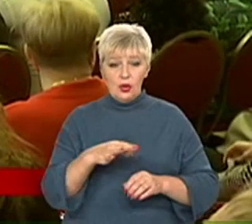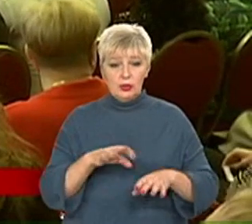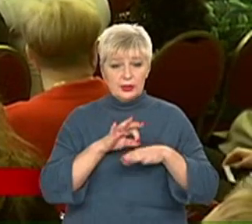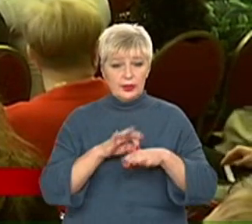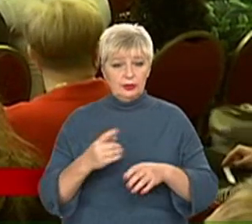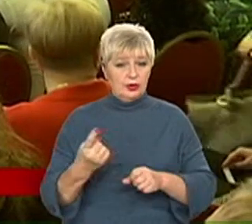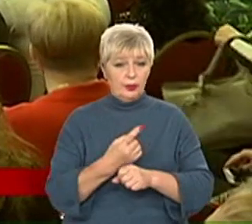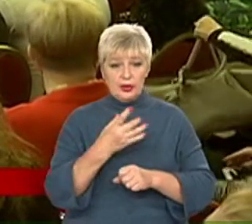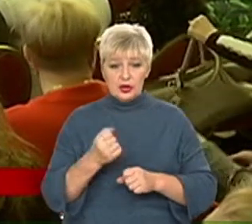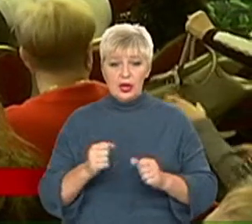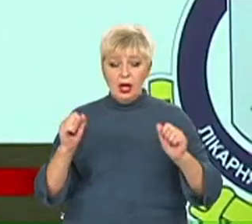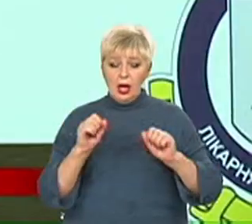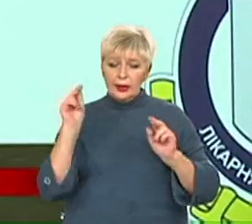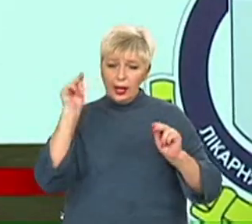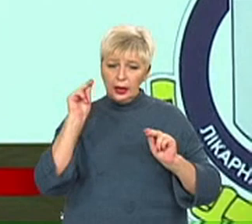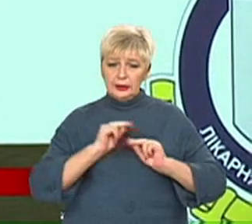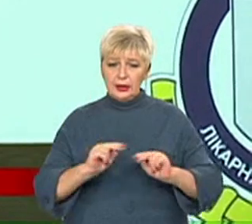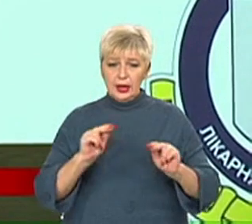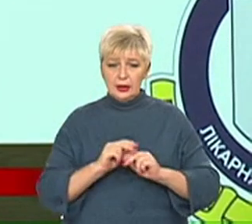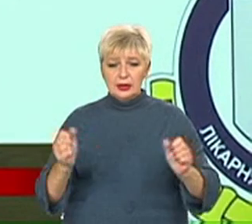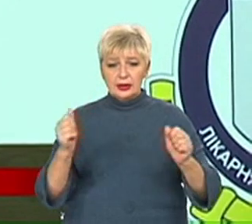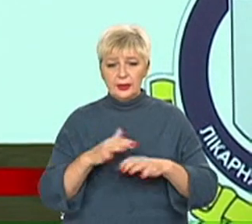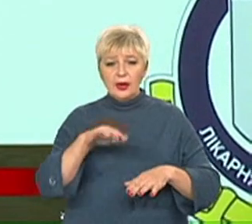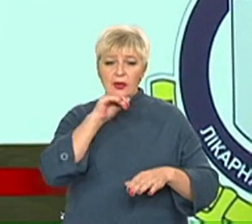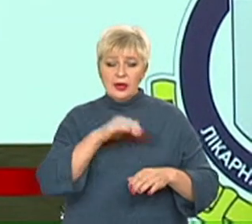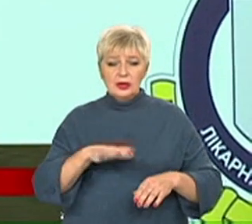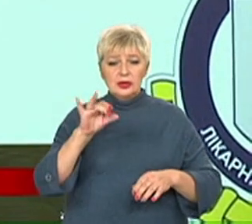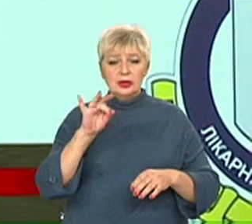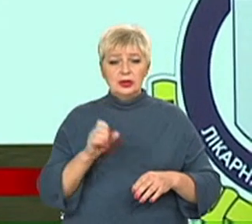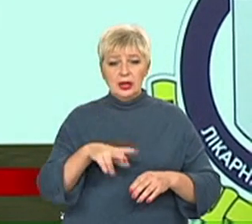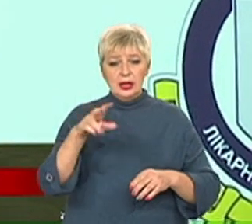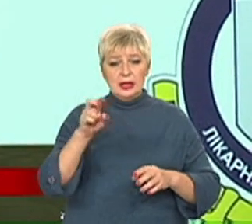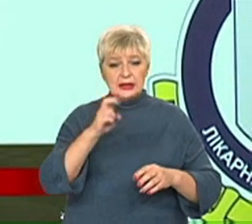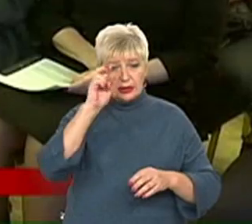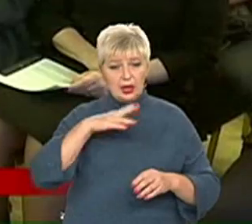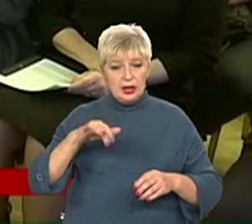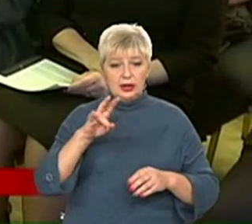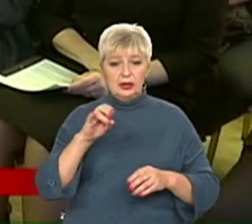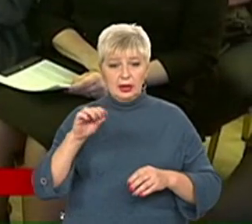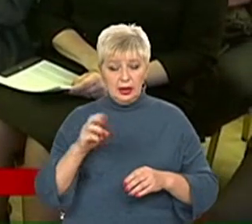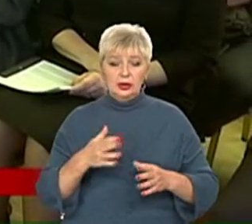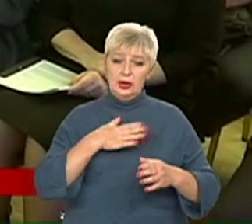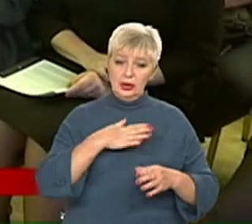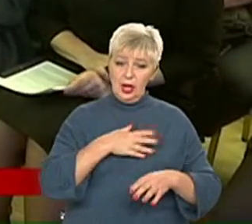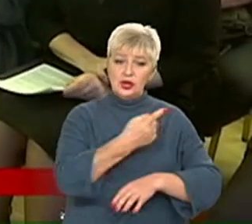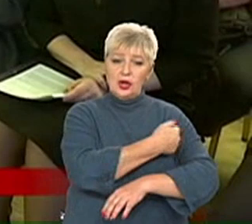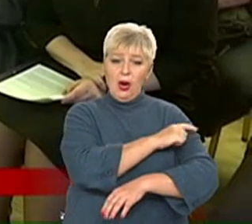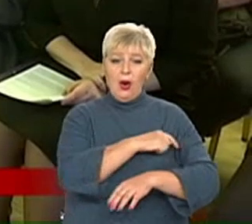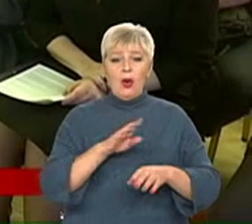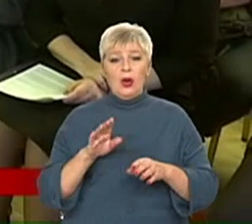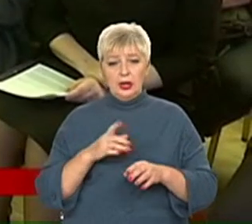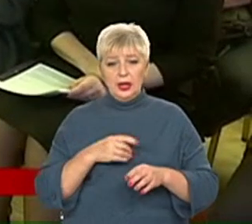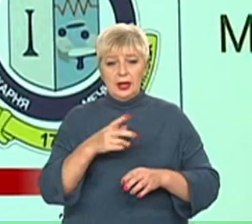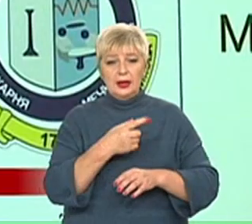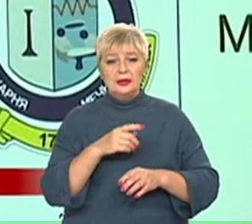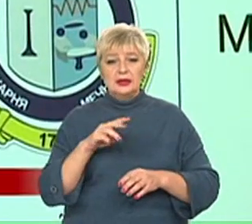уперше. На тренінг зібрались професори з країн НАТО та їхні українські колеги, зокрема з лікарні імені Мечникова. Майже